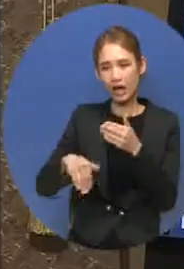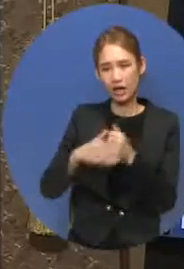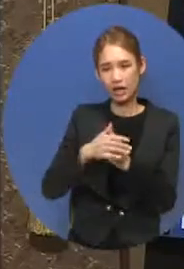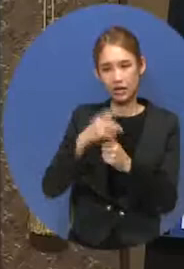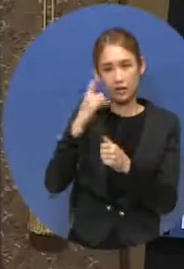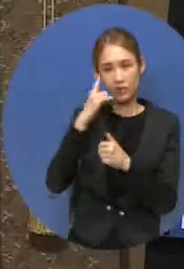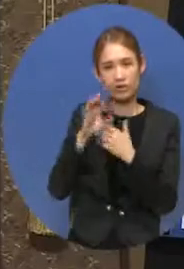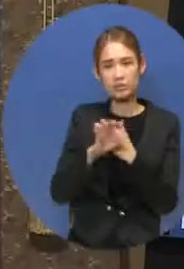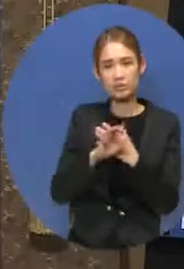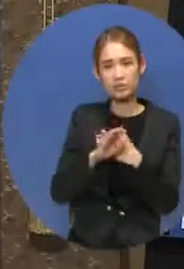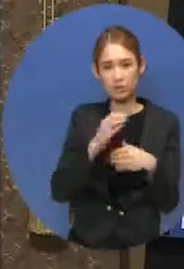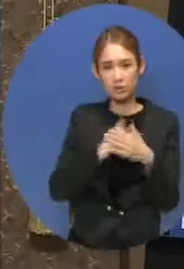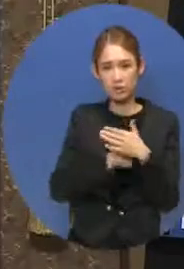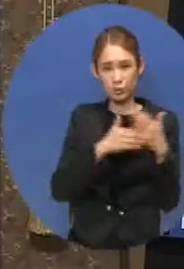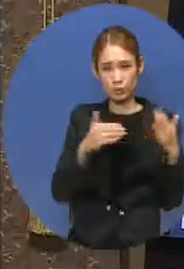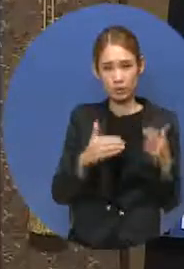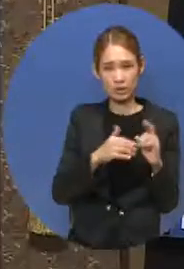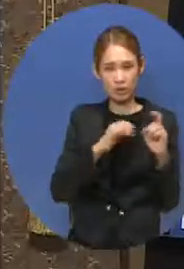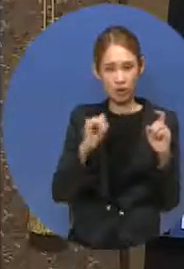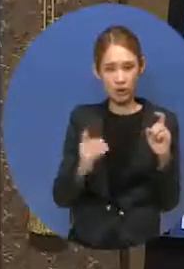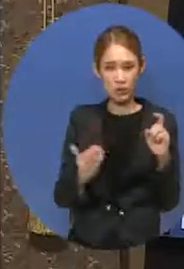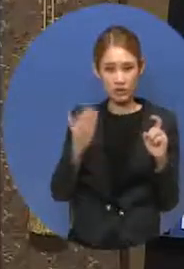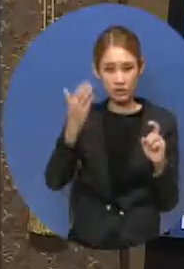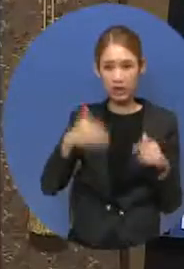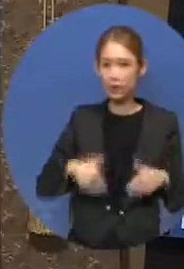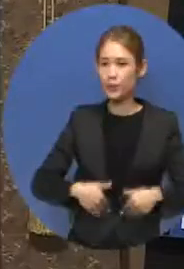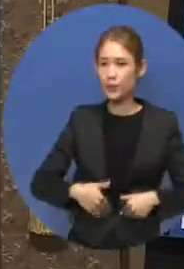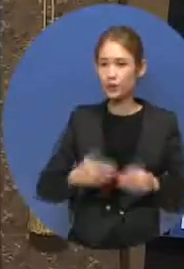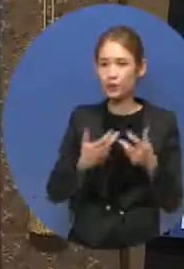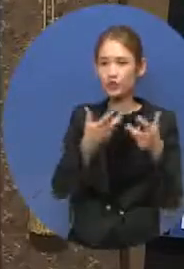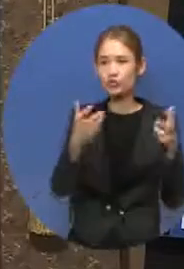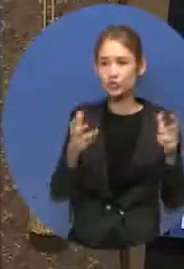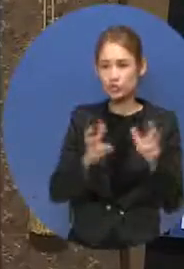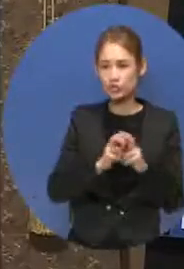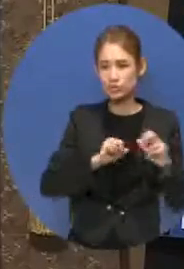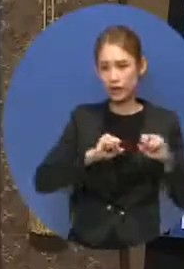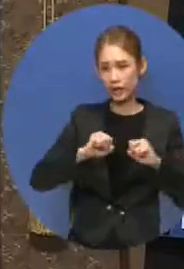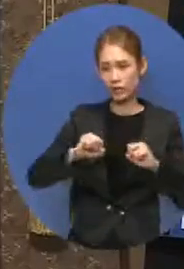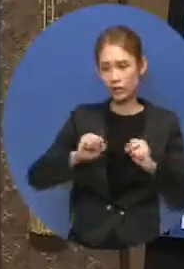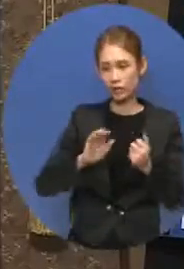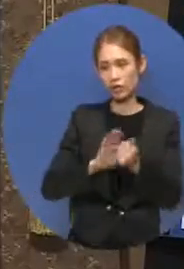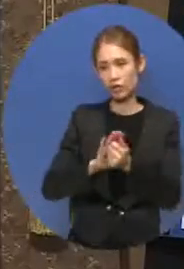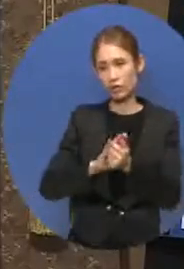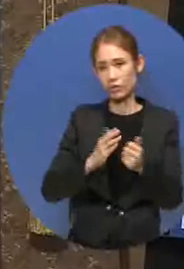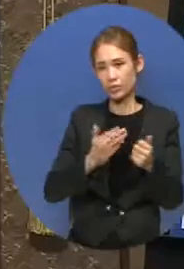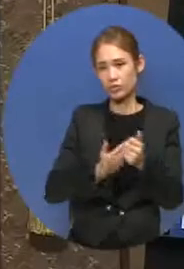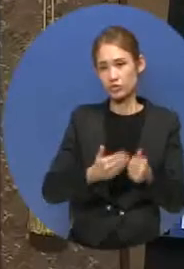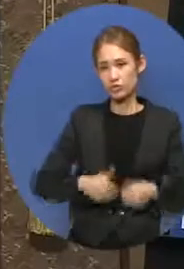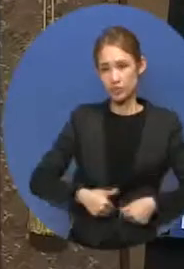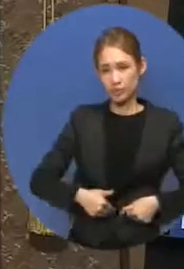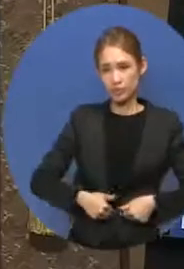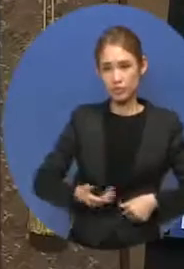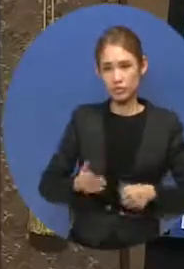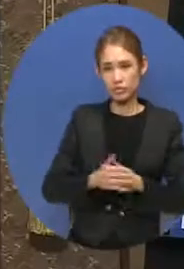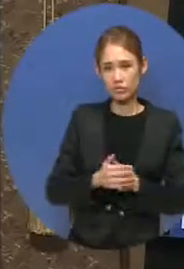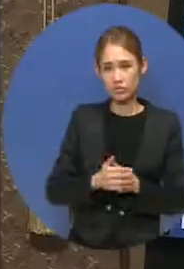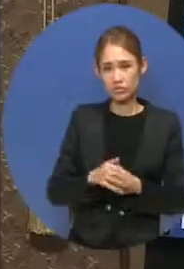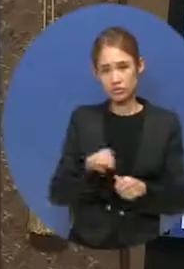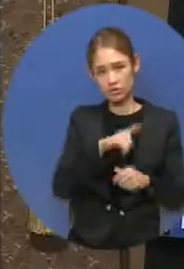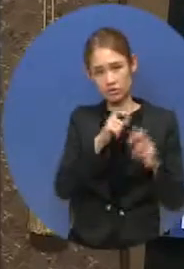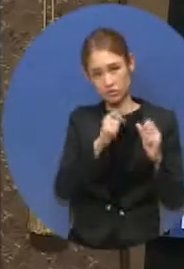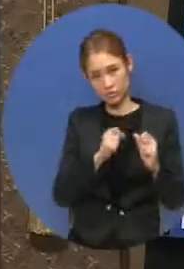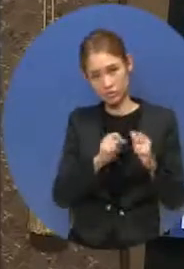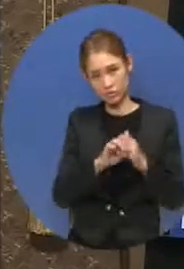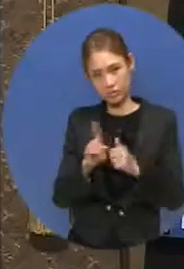왜냐하면 한 공간에 10명 이상이 있어야 되는 그룹 행동이잖아요. 서비스 자체가. 근데 이분들이 계시면서